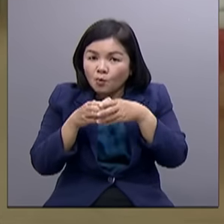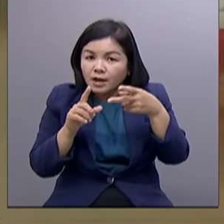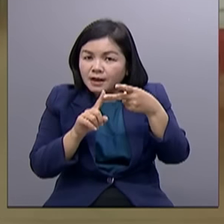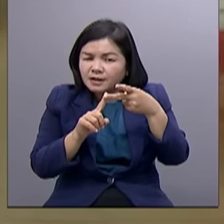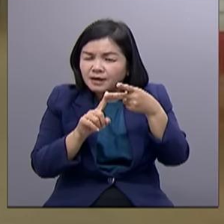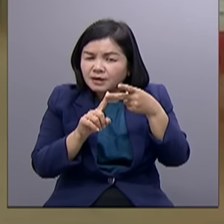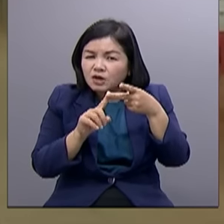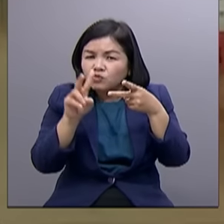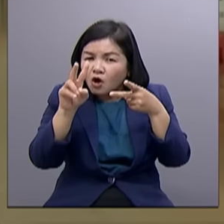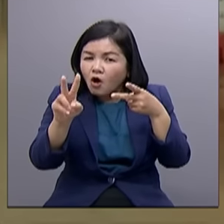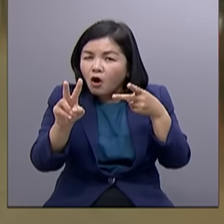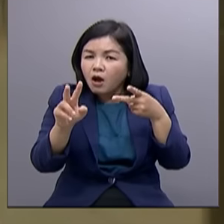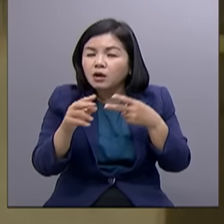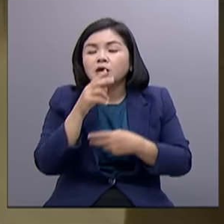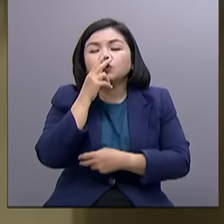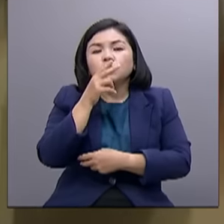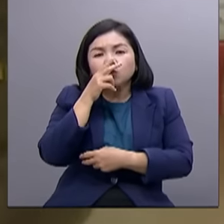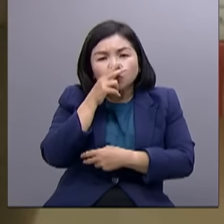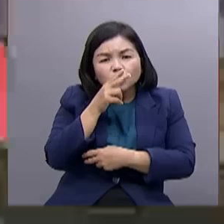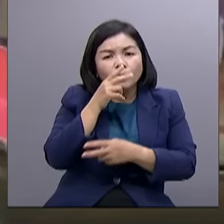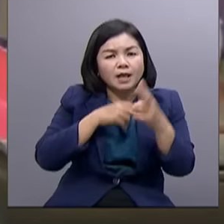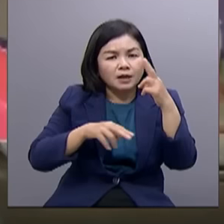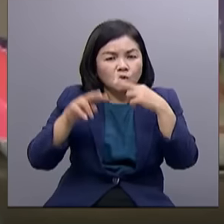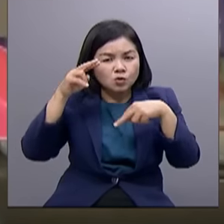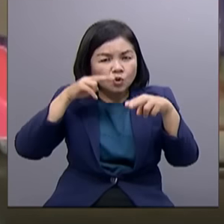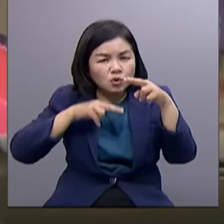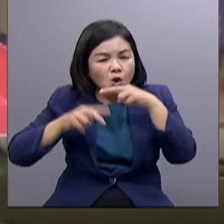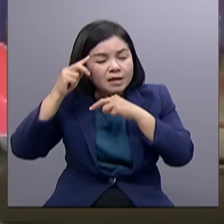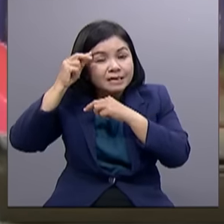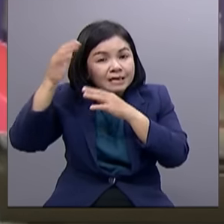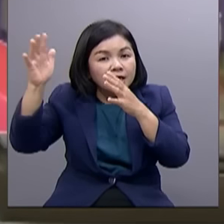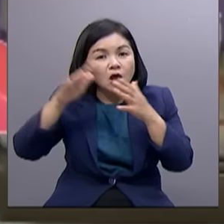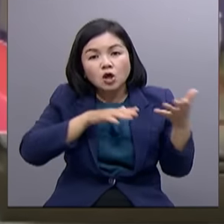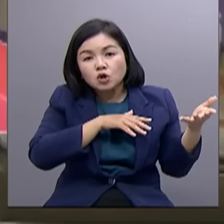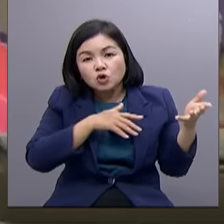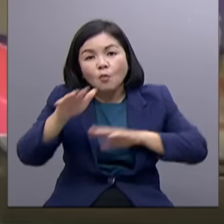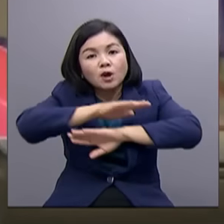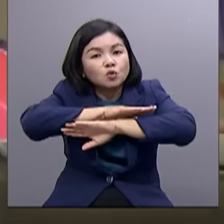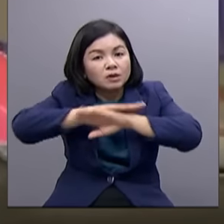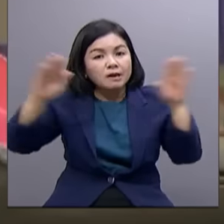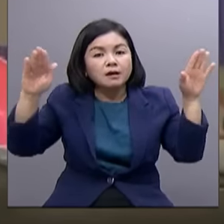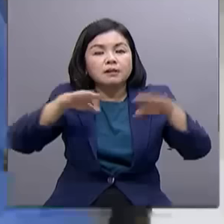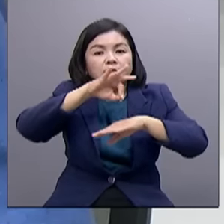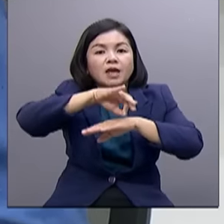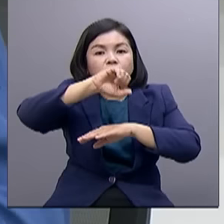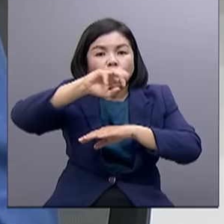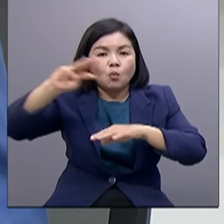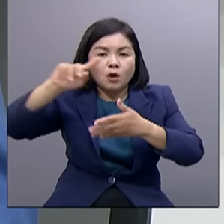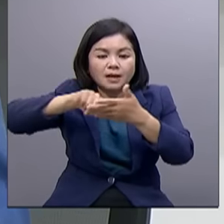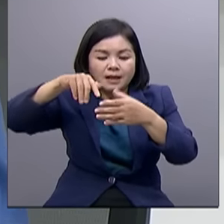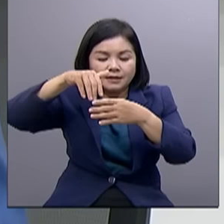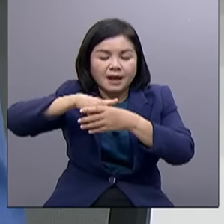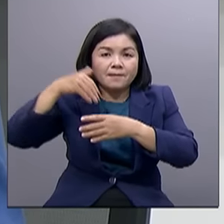นัยยะที่อาจจะมองได้เหมือนกันว่าเป็นการตรวจสอบเพื่อหวังล้มการเลือกตั้งสวค่ะ